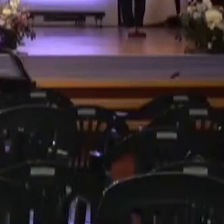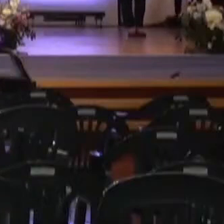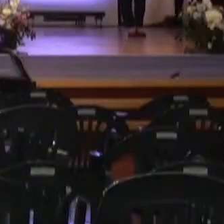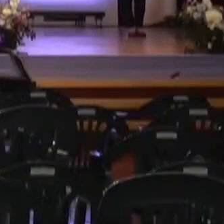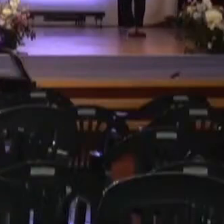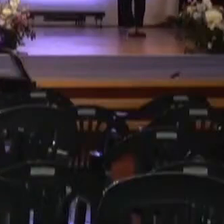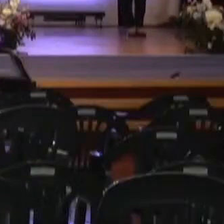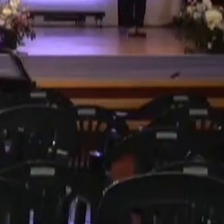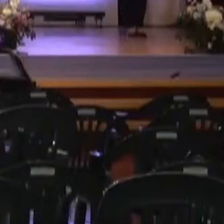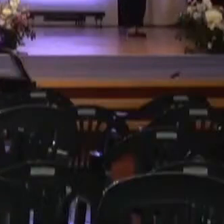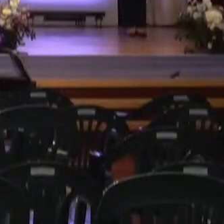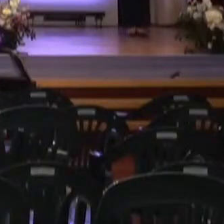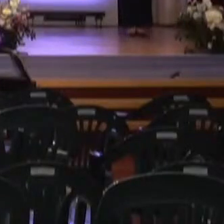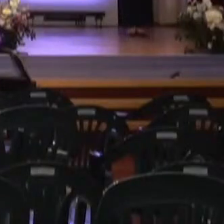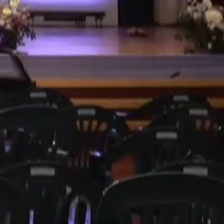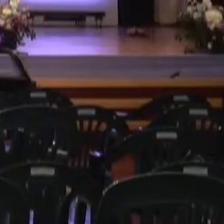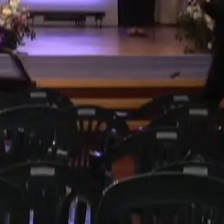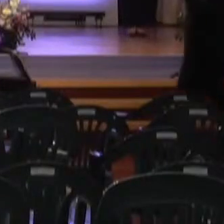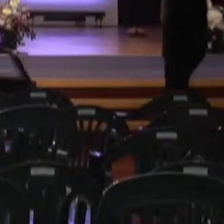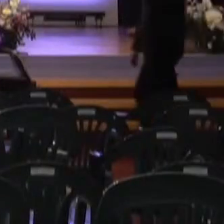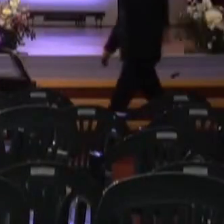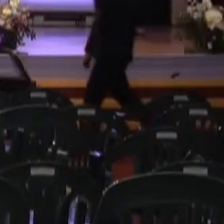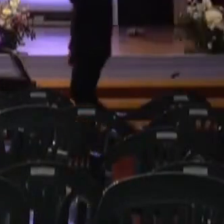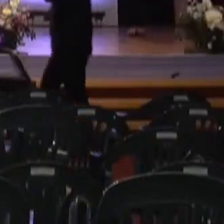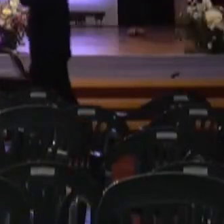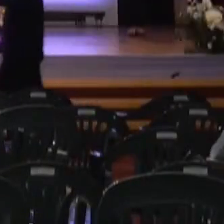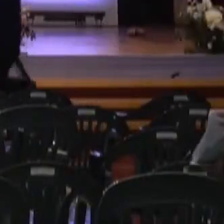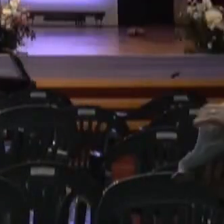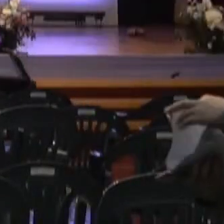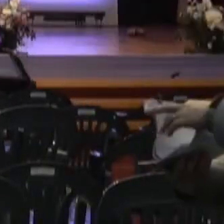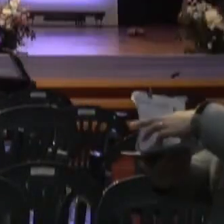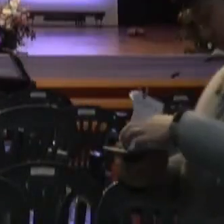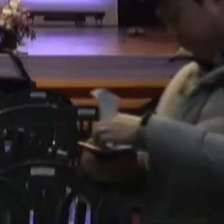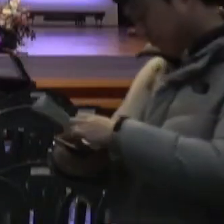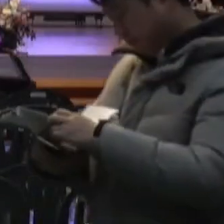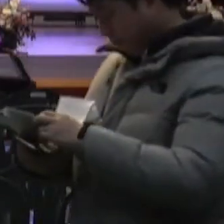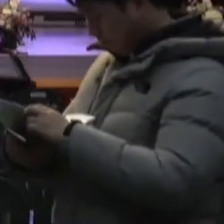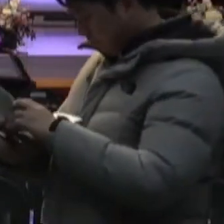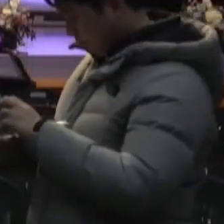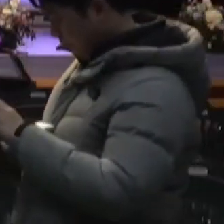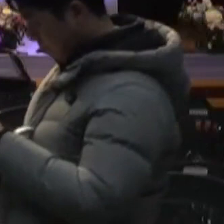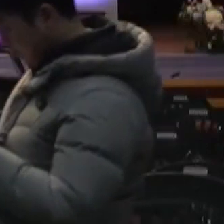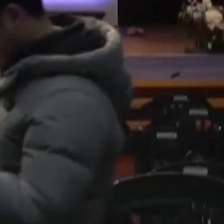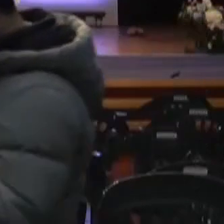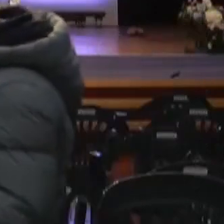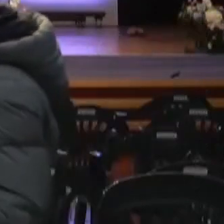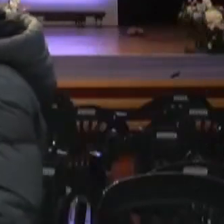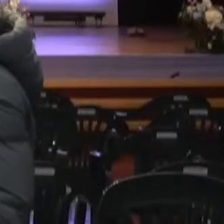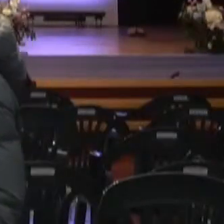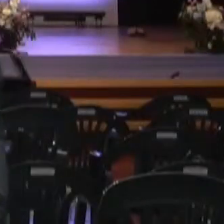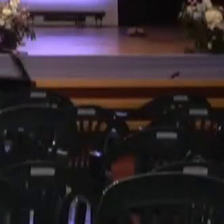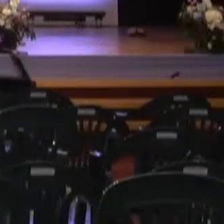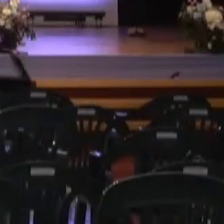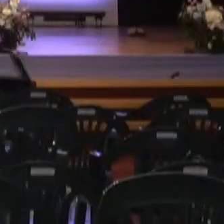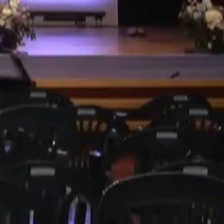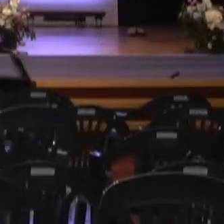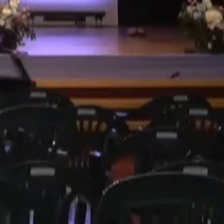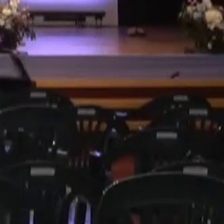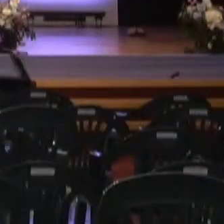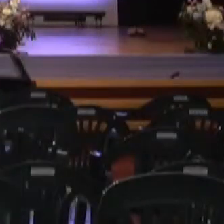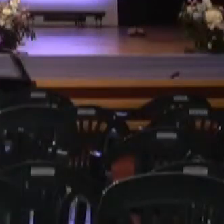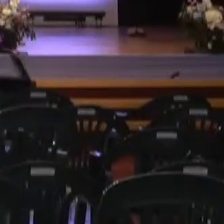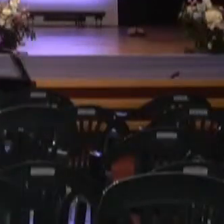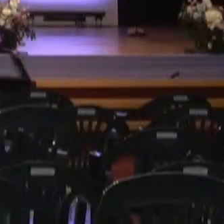자리에 참석해주신 모든 분들께 다시 한번 깊은 감사의 말씀을 드리며 이상으로 2024년 신년 인사회를